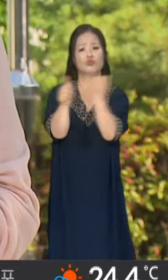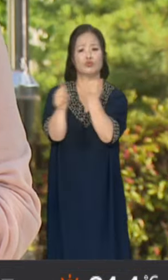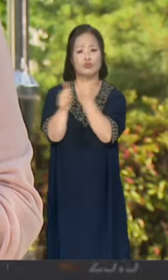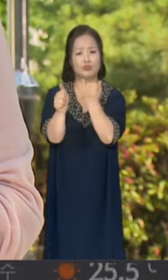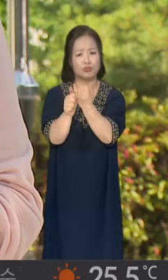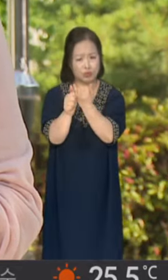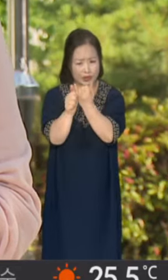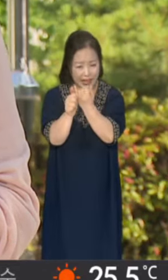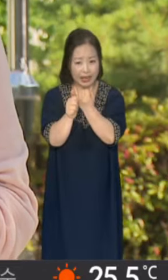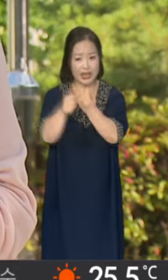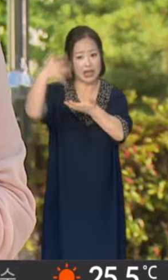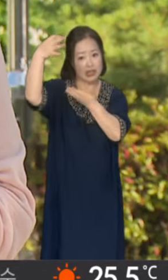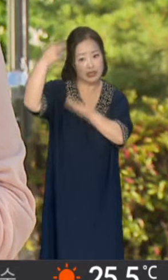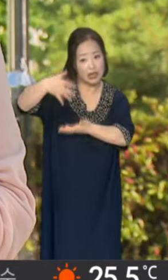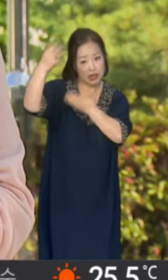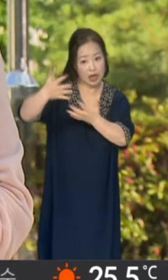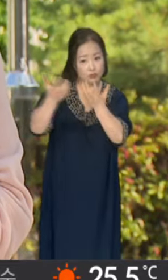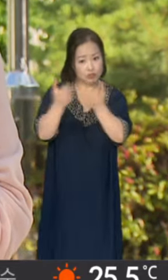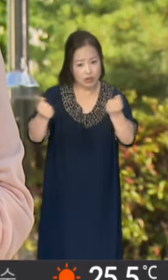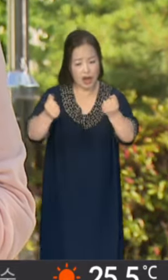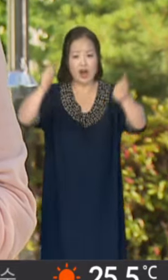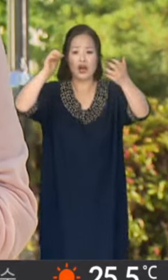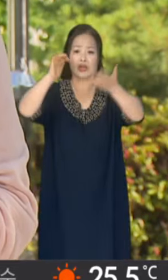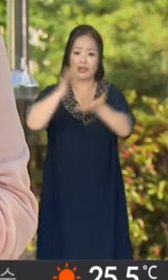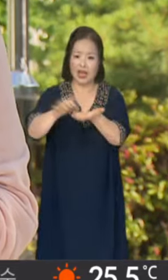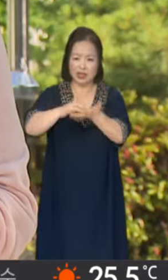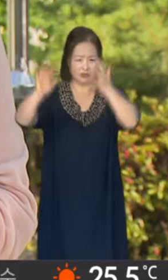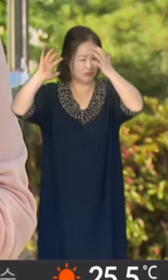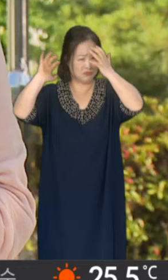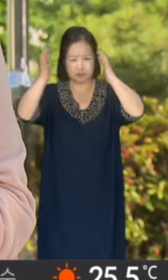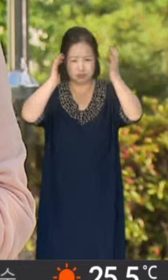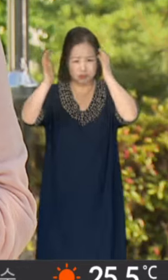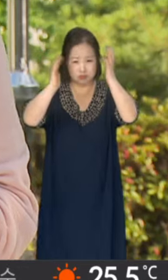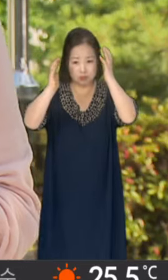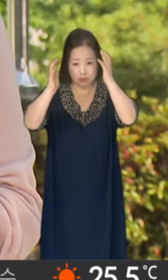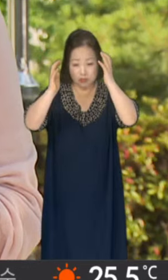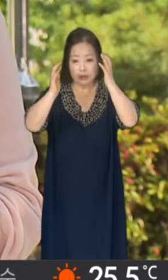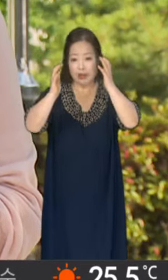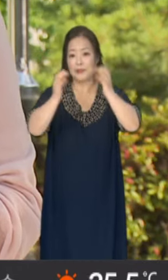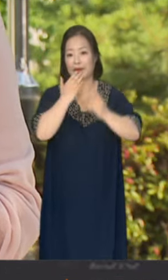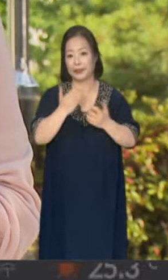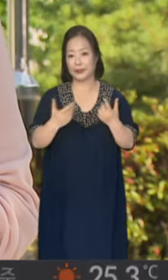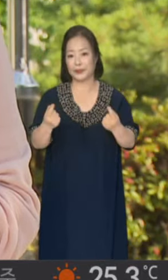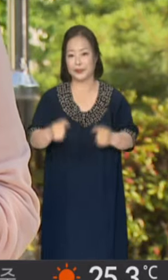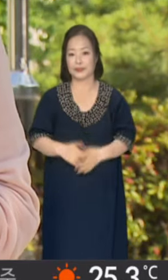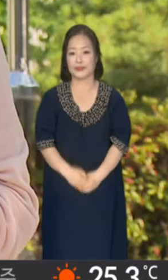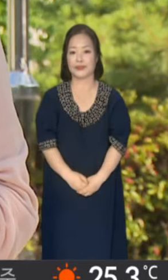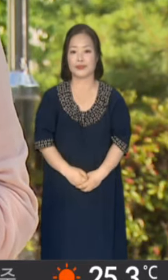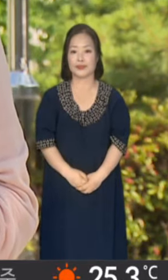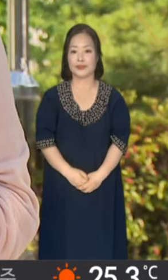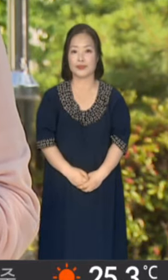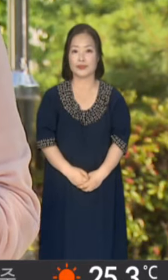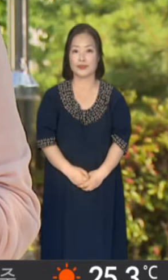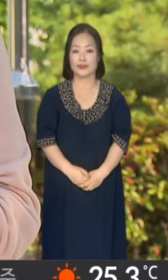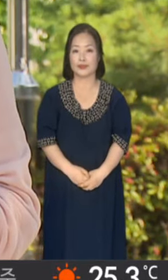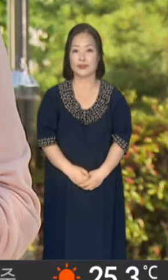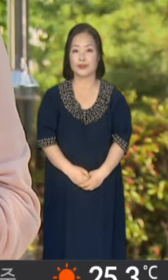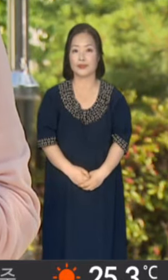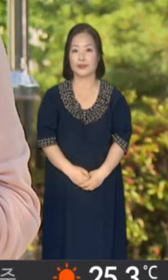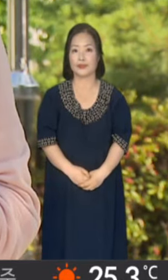모습입니다 최종 판단을 맡게 된 대법원의 고민은 더욱 깊어질 전망입니다 연합뉴스 t 김예진입니다